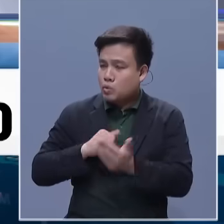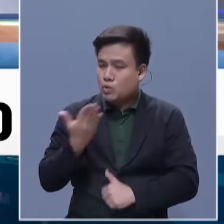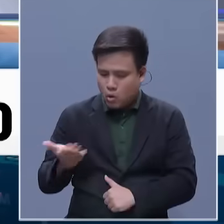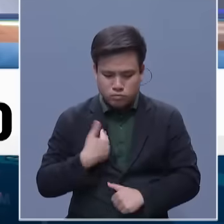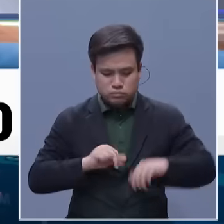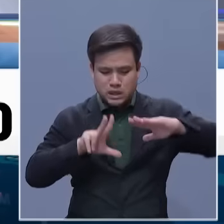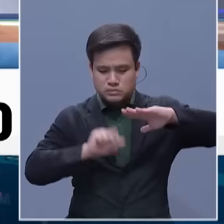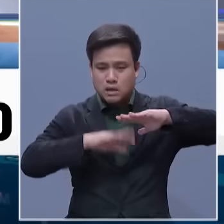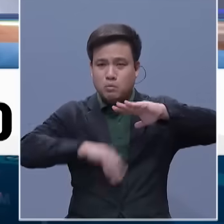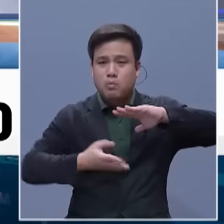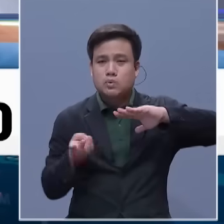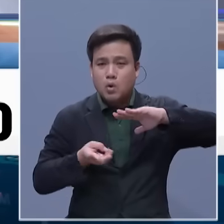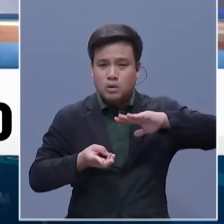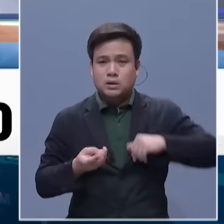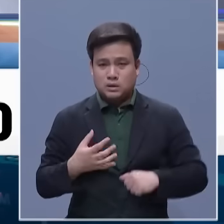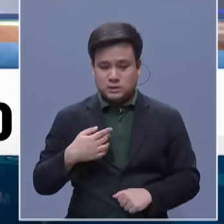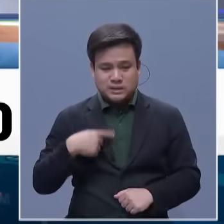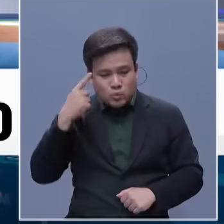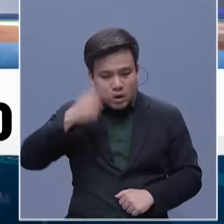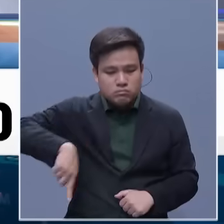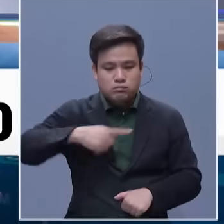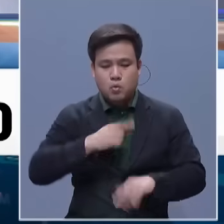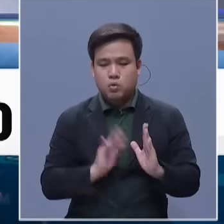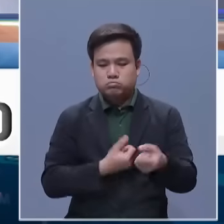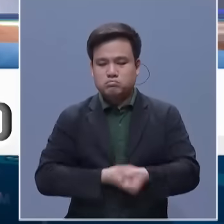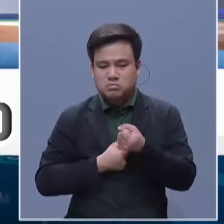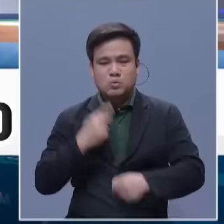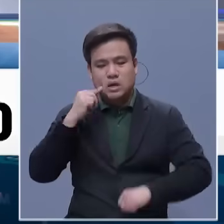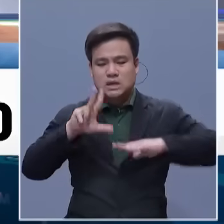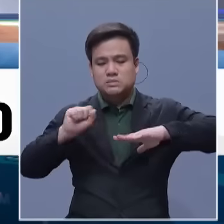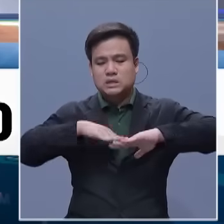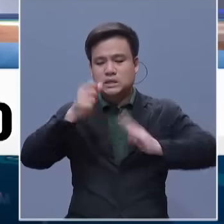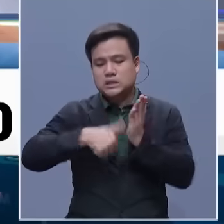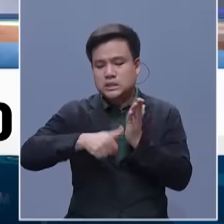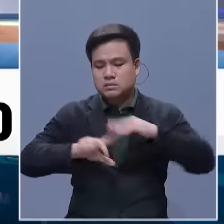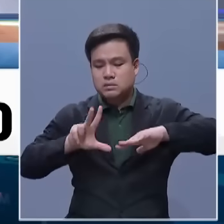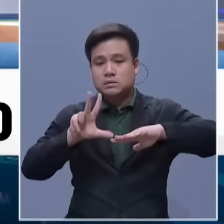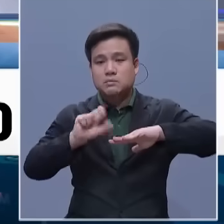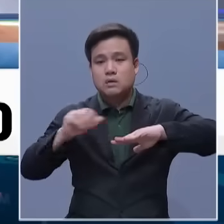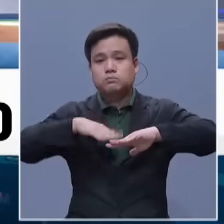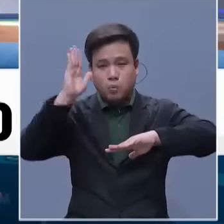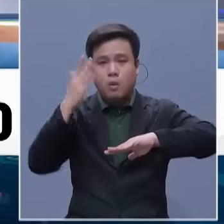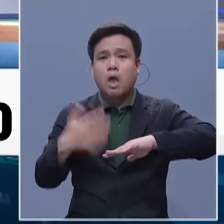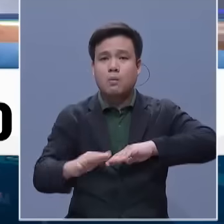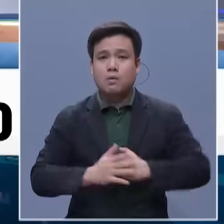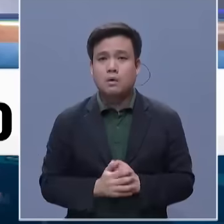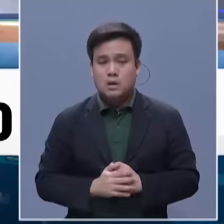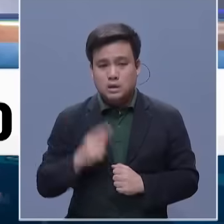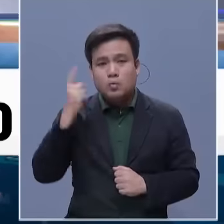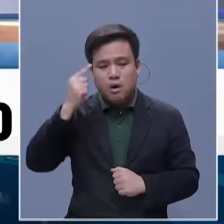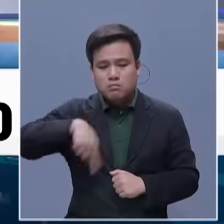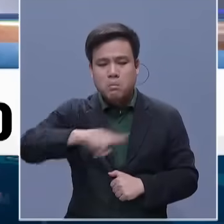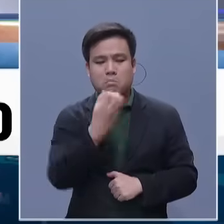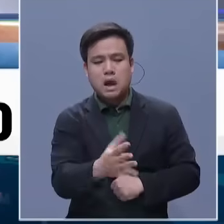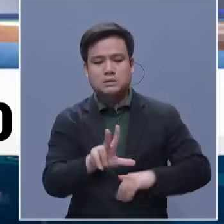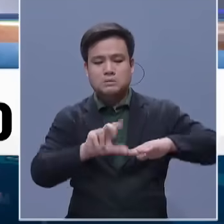300,000มันน้อยไปอ่ะเพราะเชื่อว่าเกษตรกรเนี่ยมีหนี้มากกว่า300,000แน่นอนอ่ะนะครับโดยเมื่อวานนี้นะครับหลังจาก